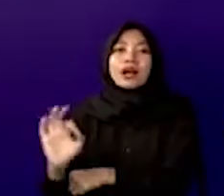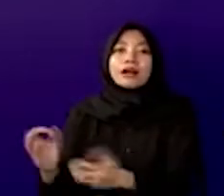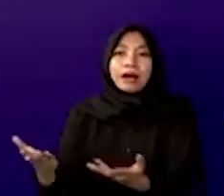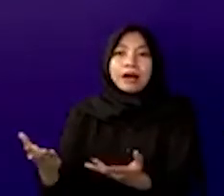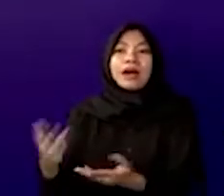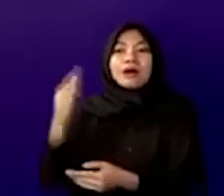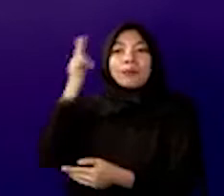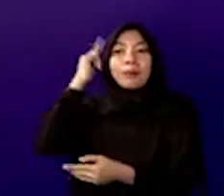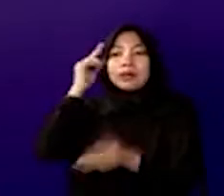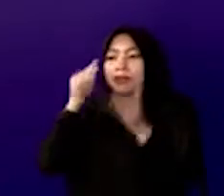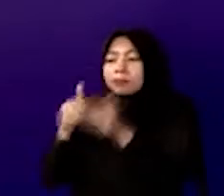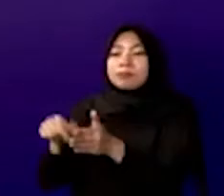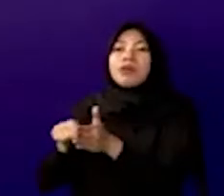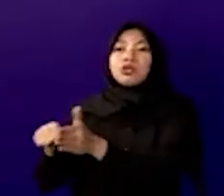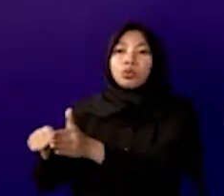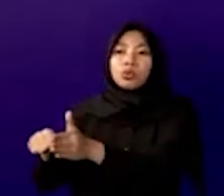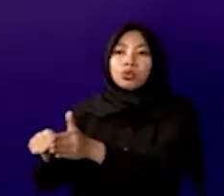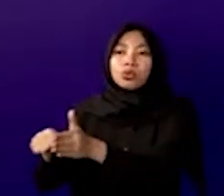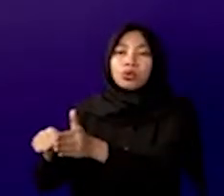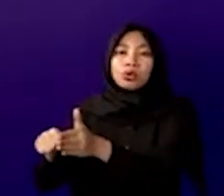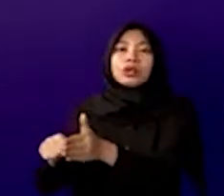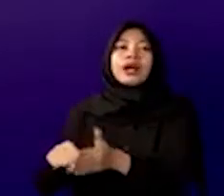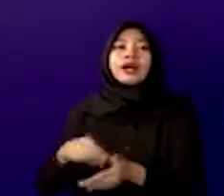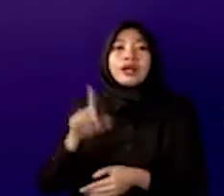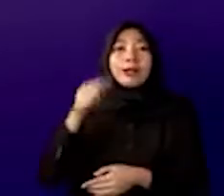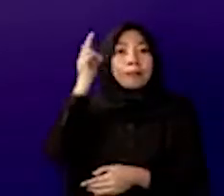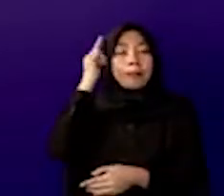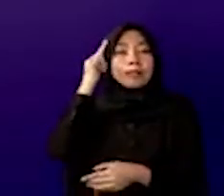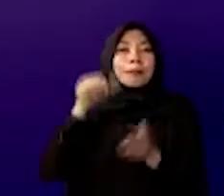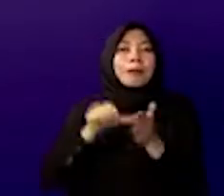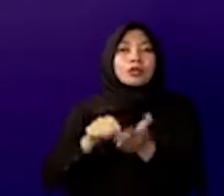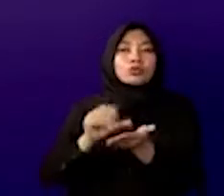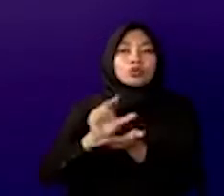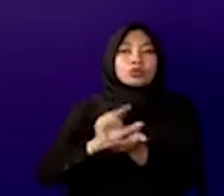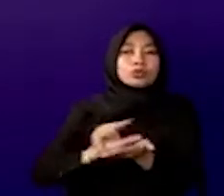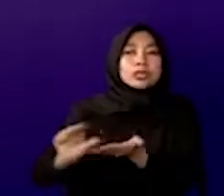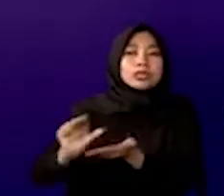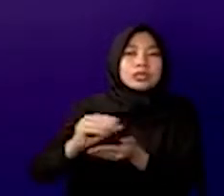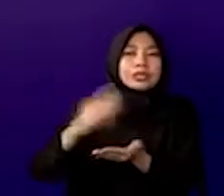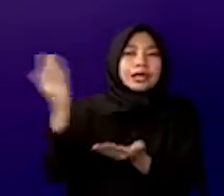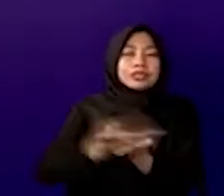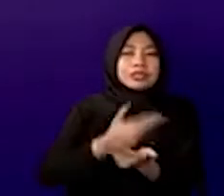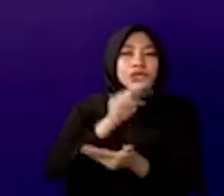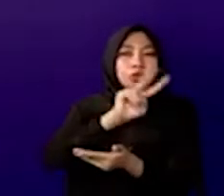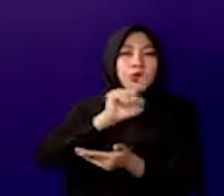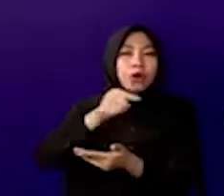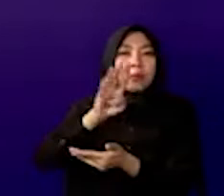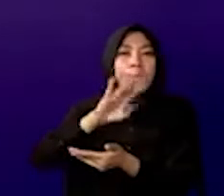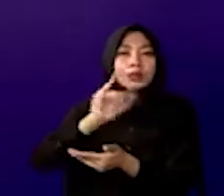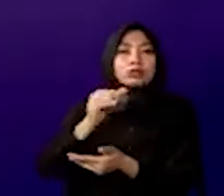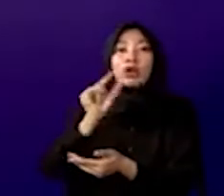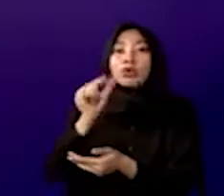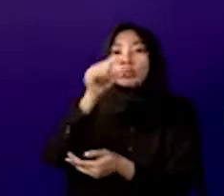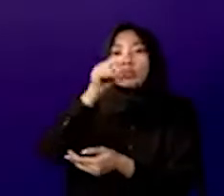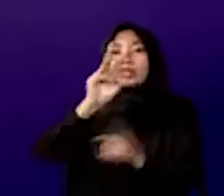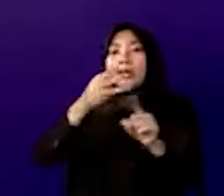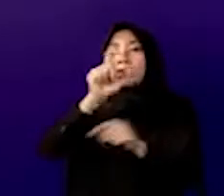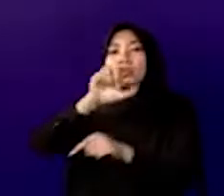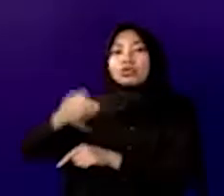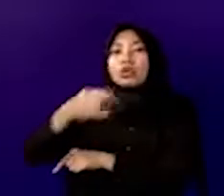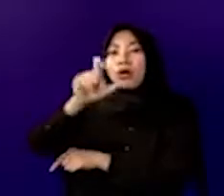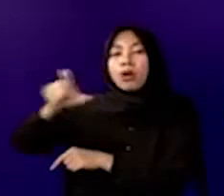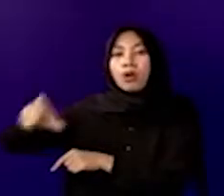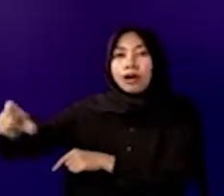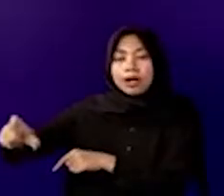pemerintah sudah memberikan dalam program pen subsidi gaji Pak sebesar 2,4 yang ditargetkan untuk 13 juta sehingga